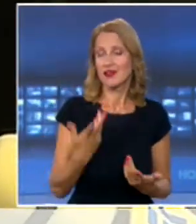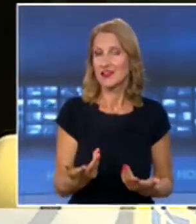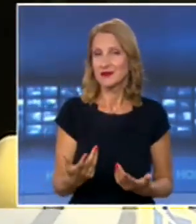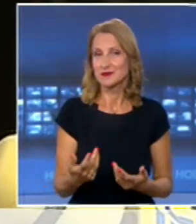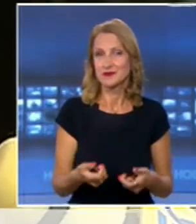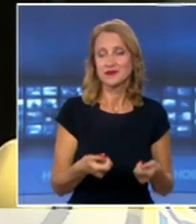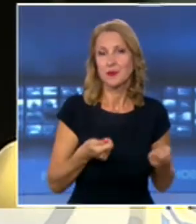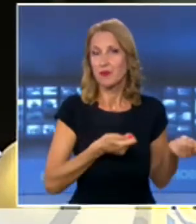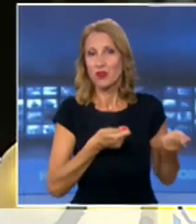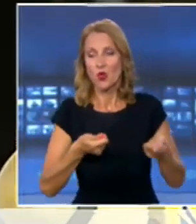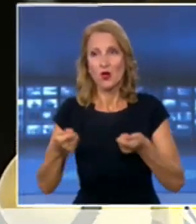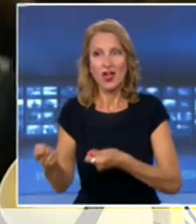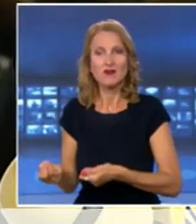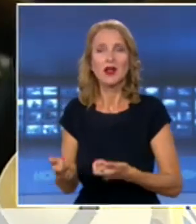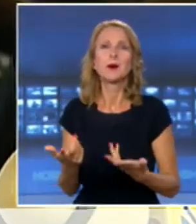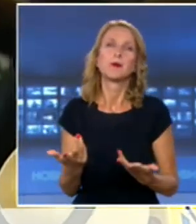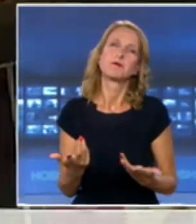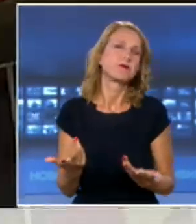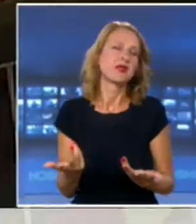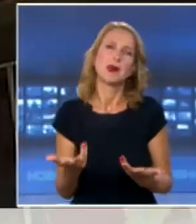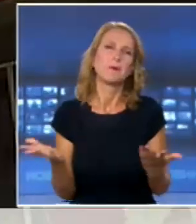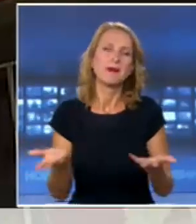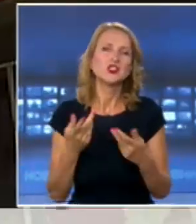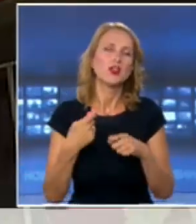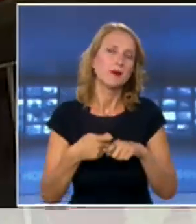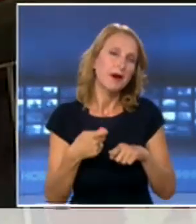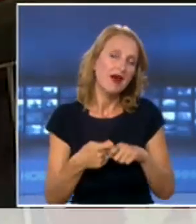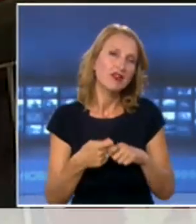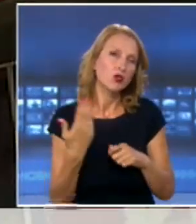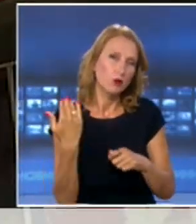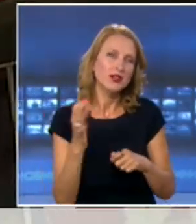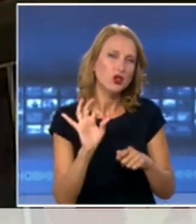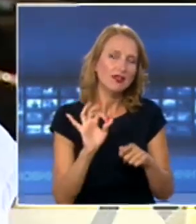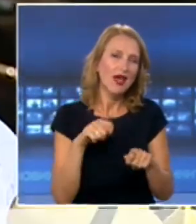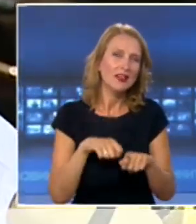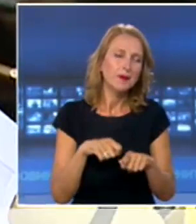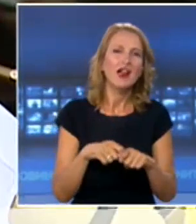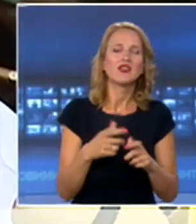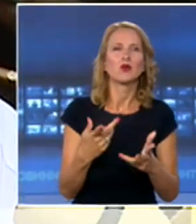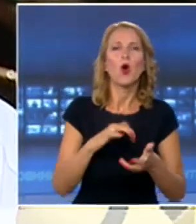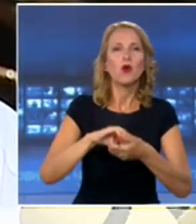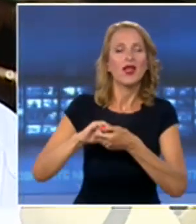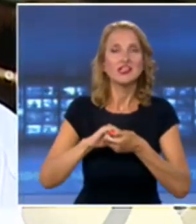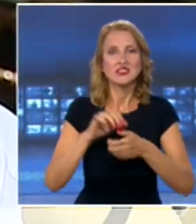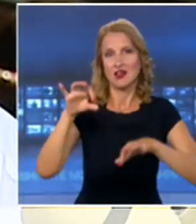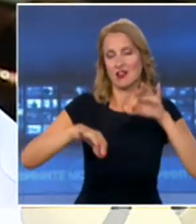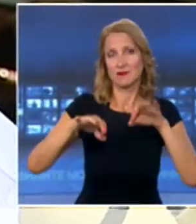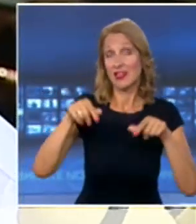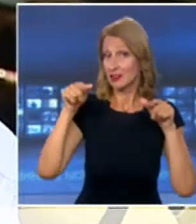на носилки. Нали? Беше направено така, че да се организира вота. Смятам, че тази